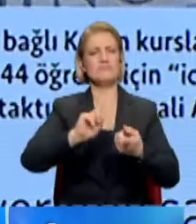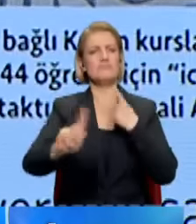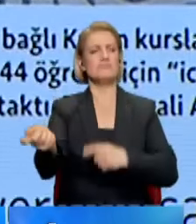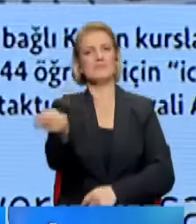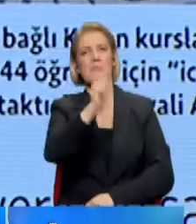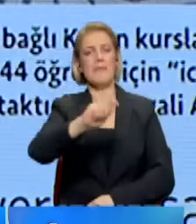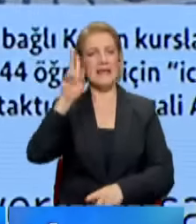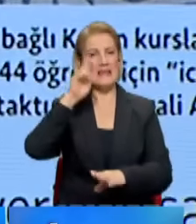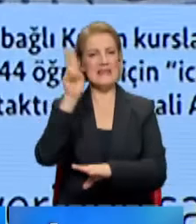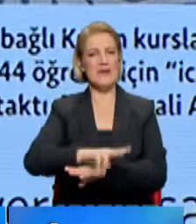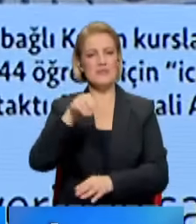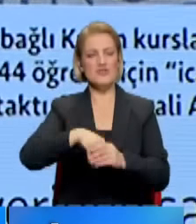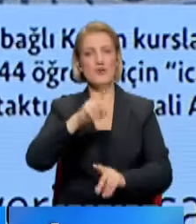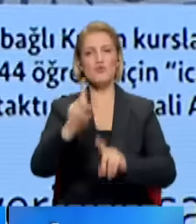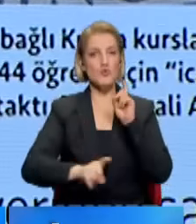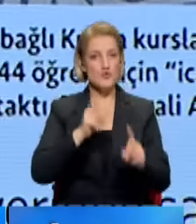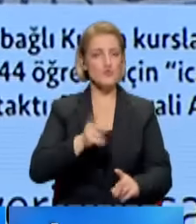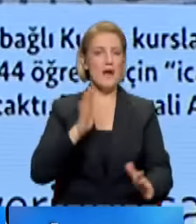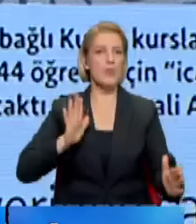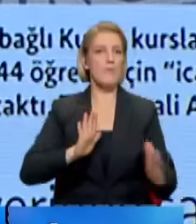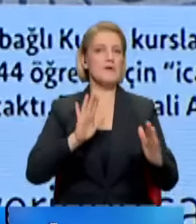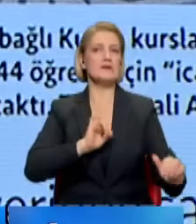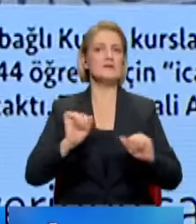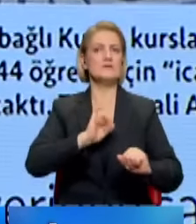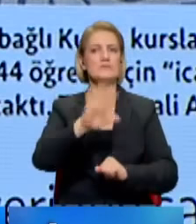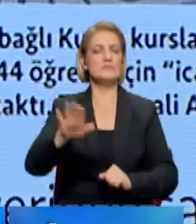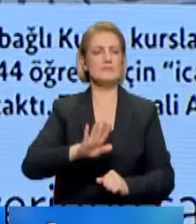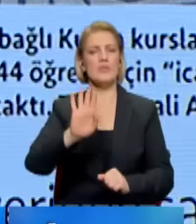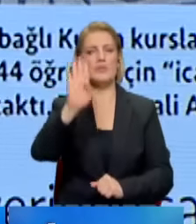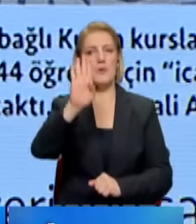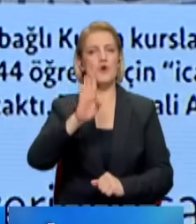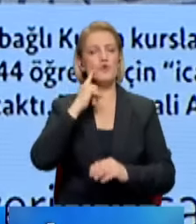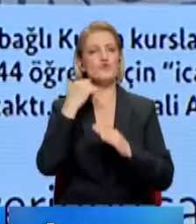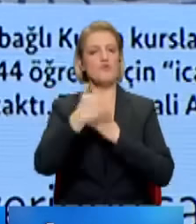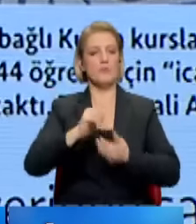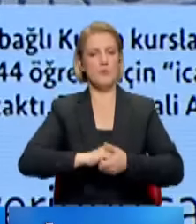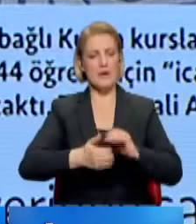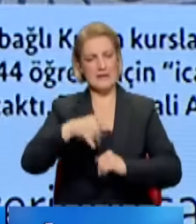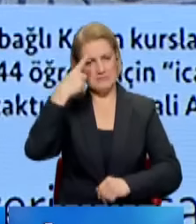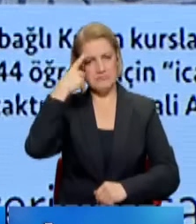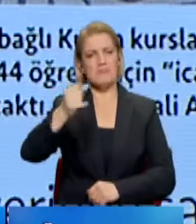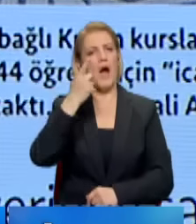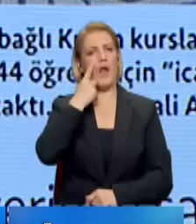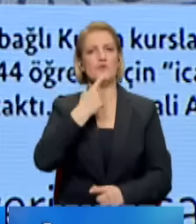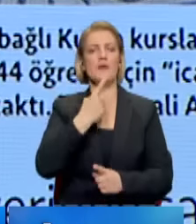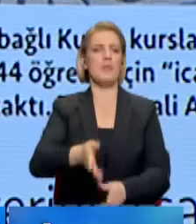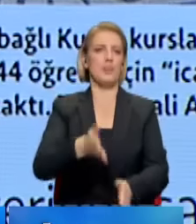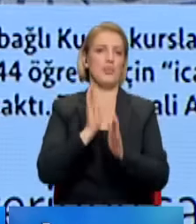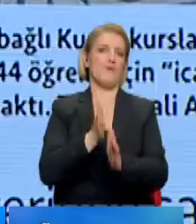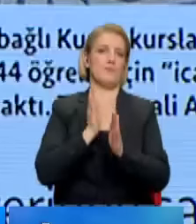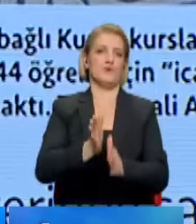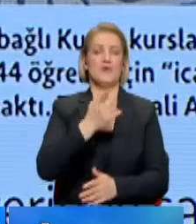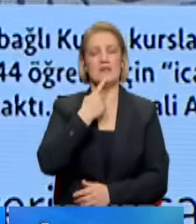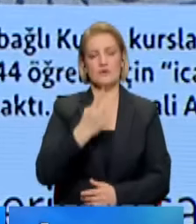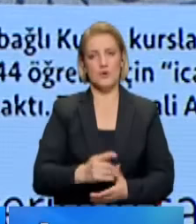eden teğmenler için başlatılan soruşturmaya tepkiler sürüyor. Muhalefet ve demokratik toplum örgütleri inadına Atatürk demeye devam edeceğiz